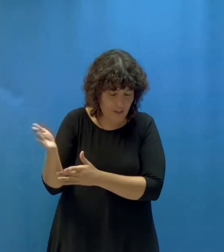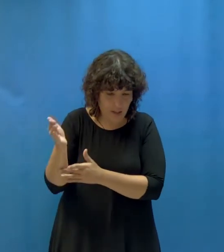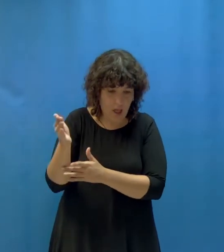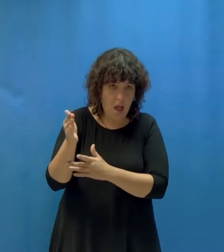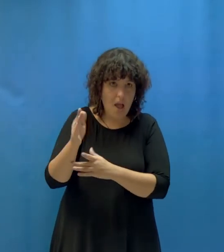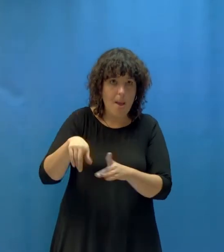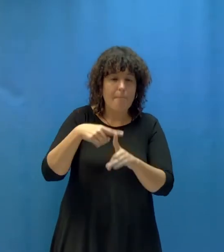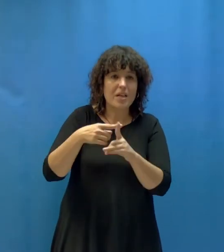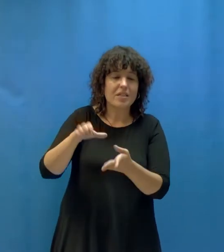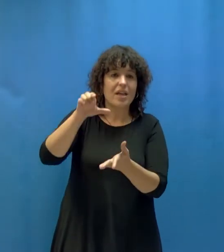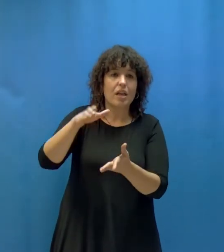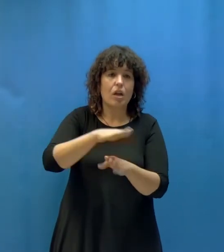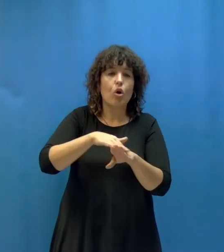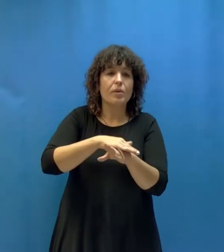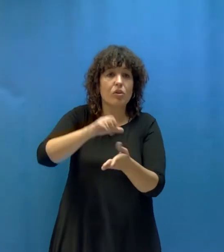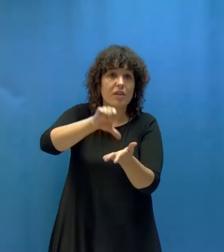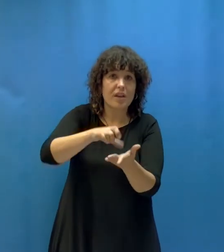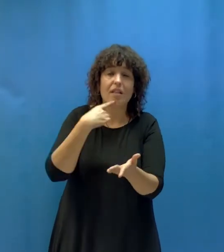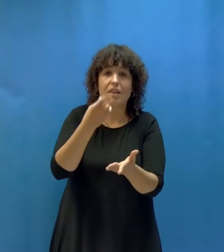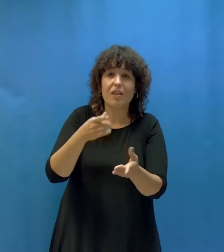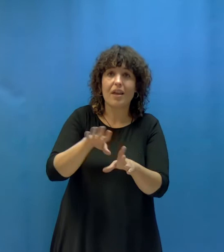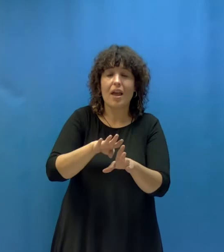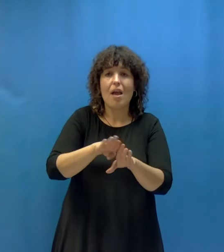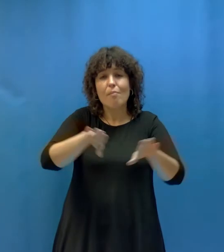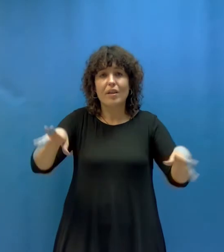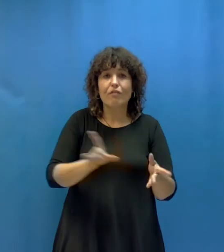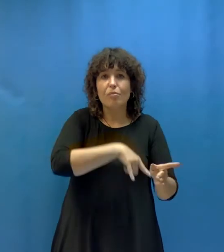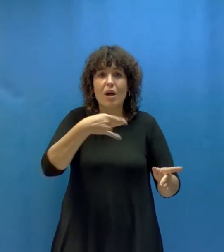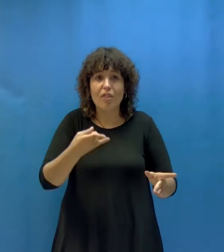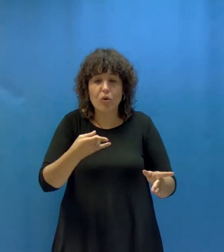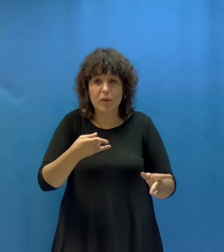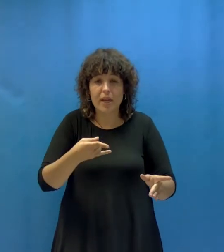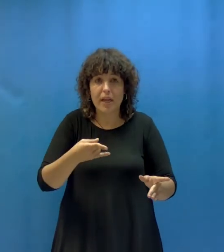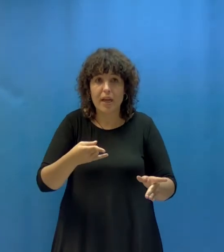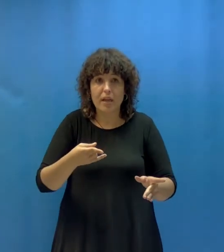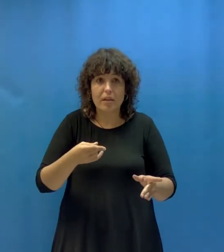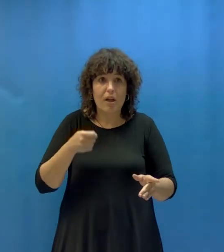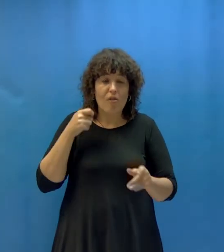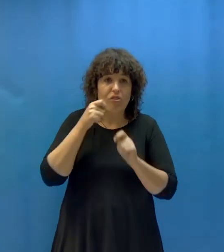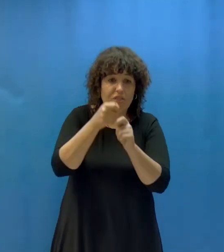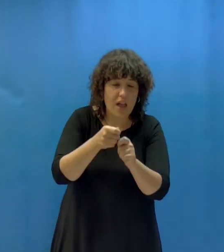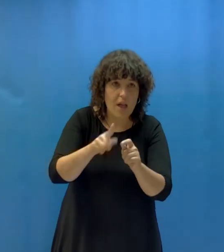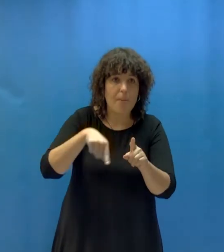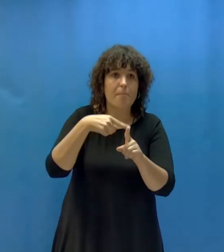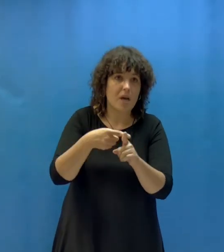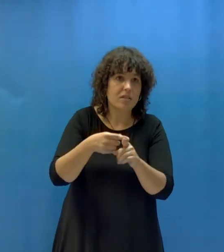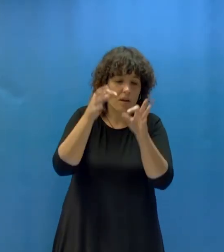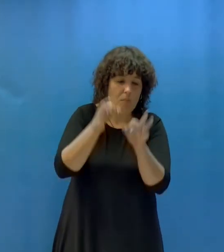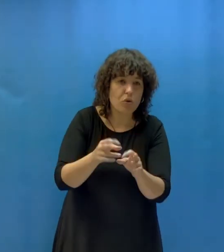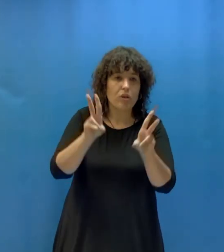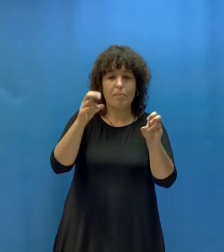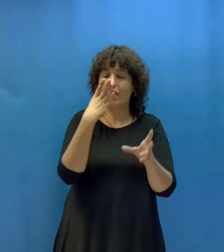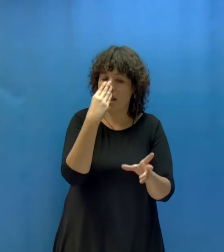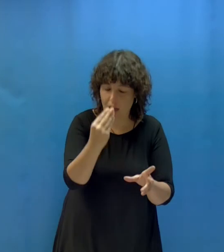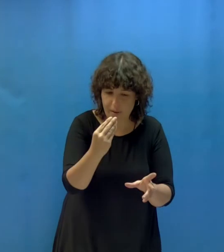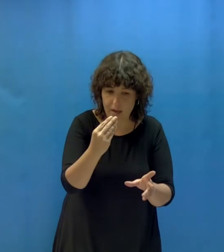central ha comunicat que implantarà la doble plataforma i ha començat els tràmits per estudiar noves alternatives del traçat de l'AVE, ajornant en 2 anys encara més